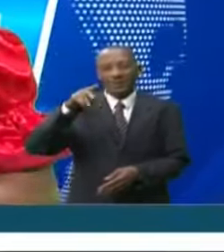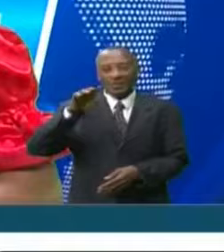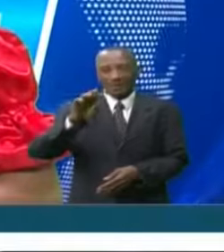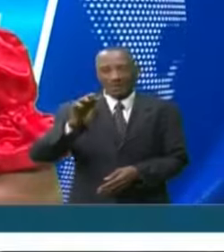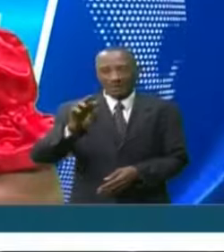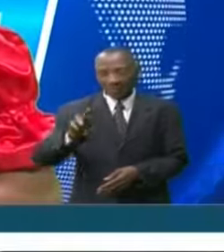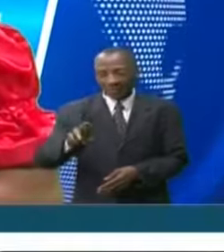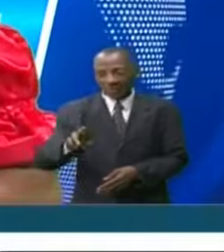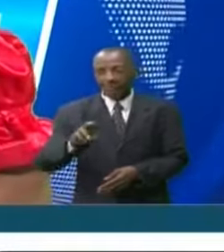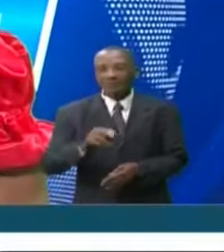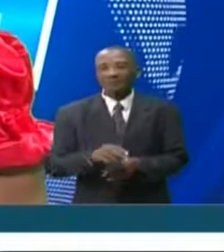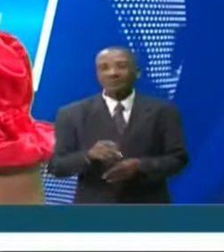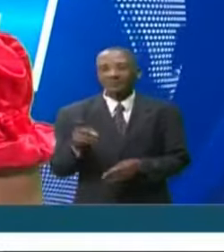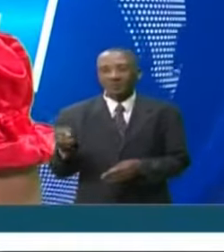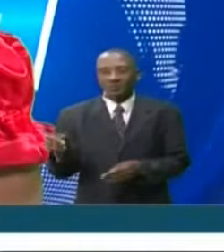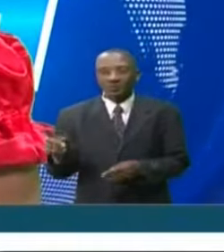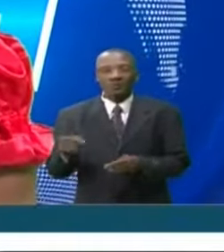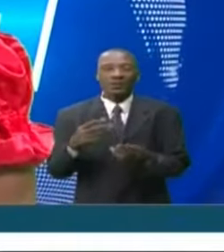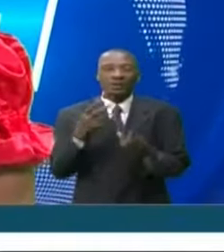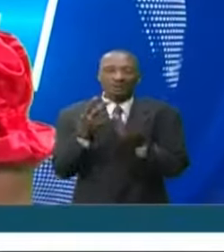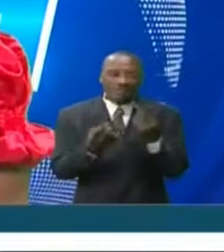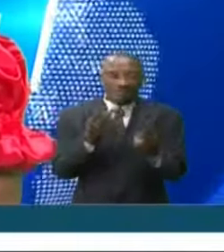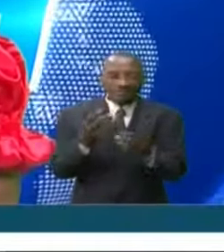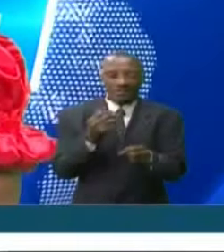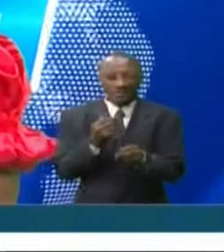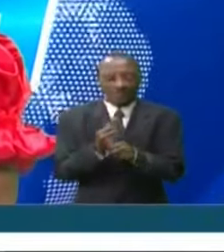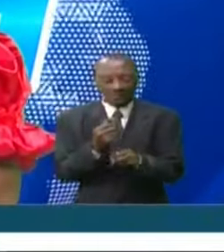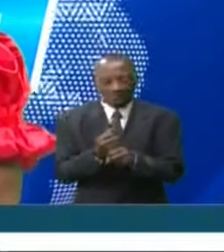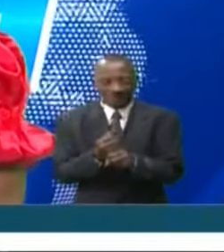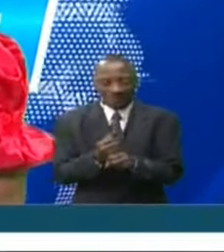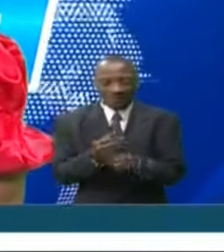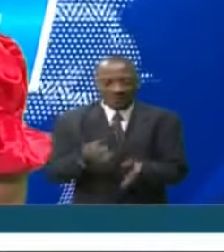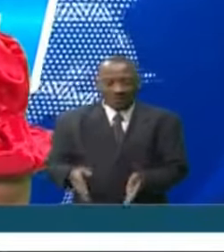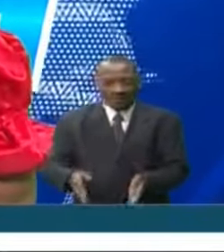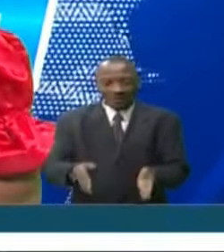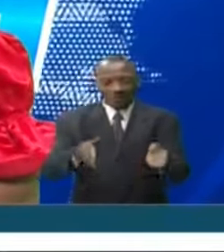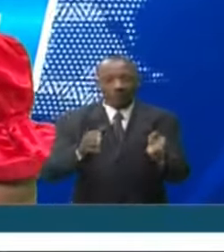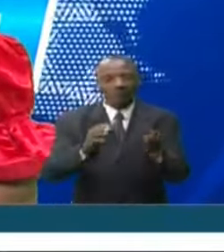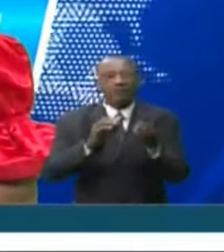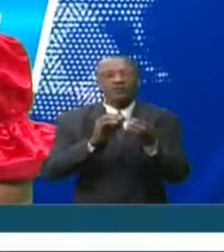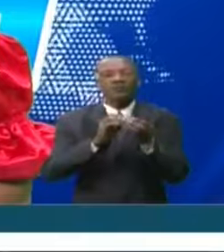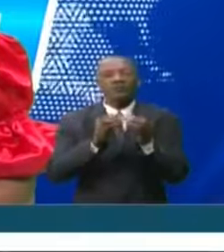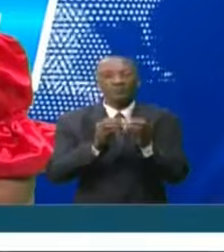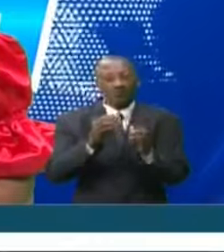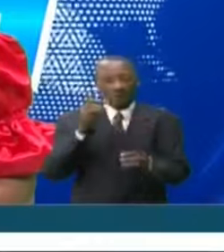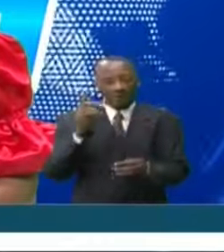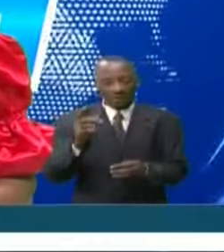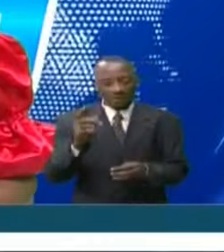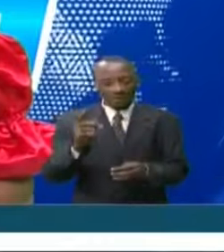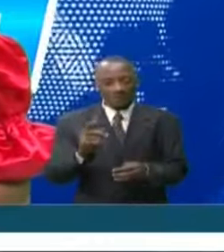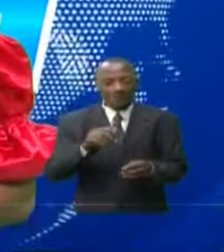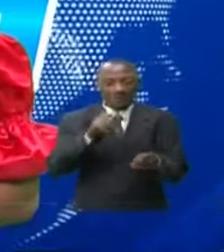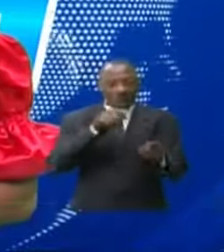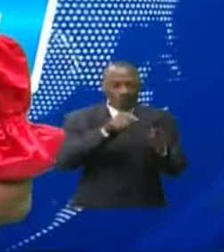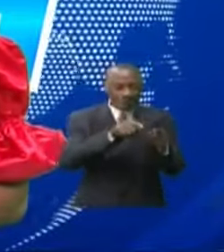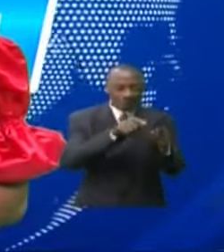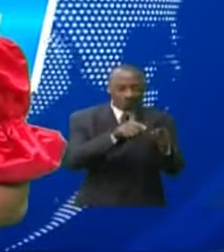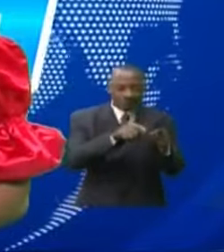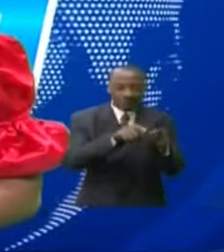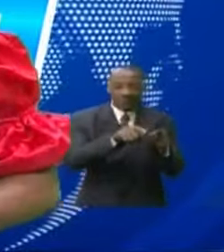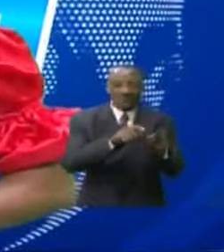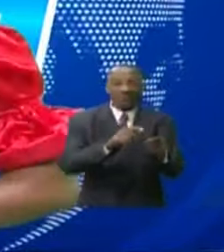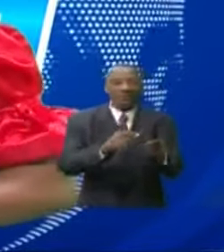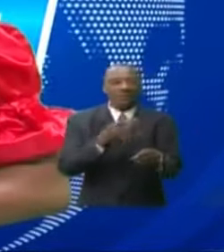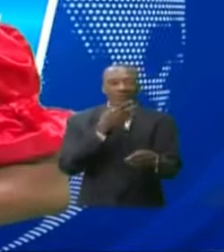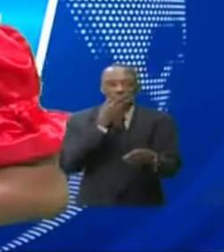qui qui a fait l'état des lieux de travaux effectués sur la route nationale numéro 1 dans son trançon compris entre